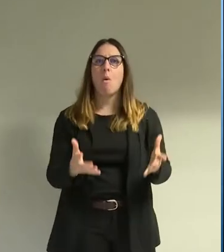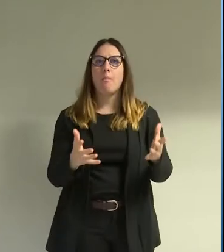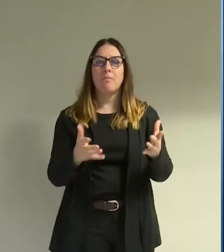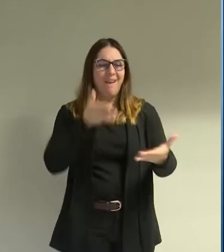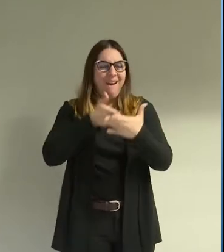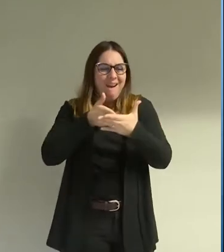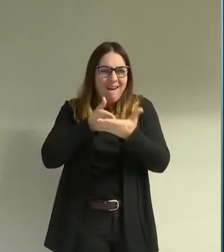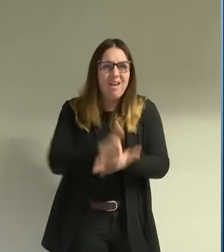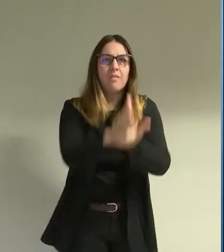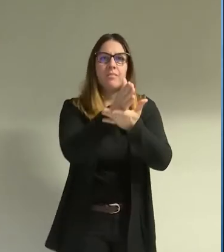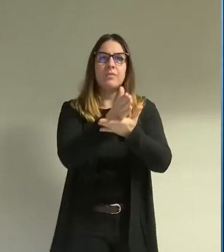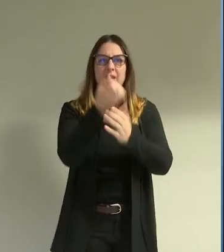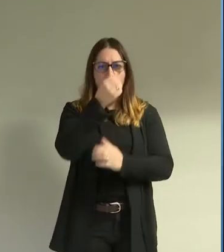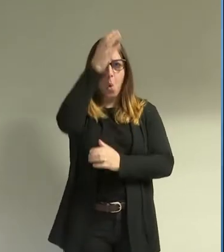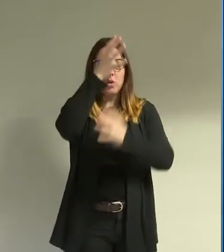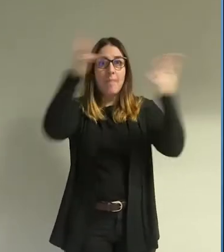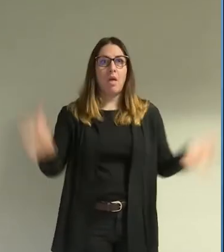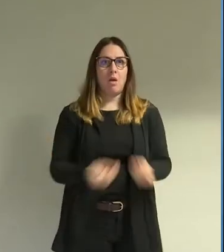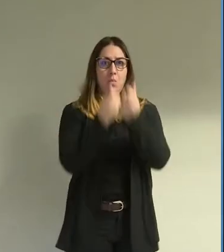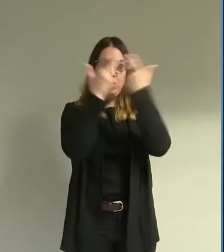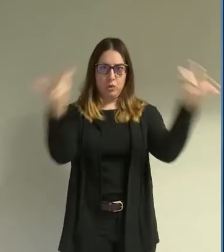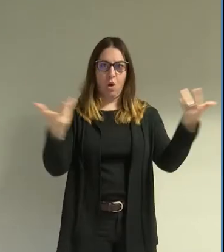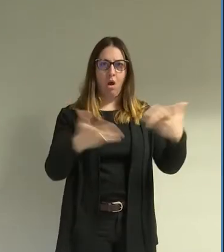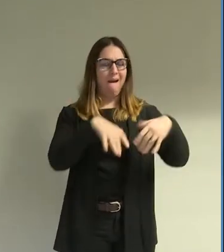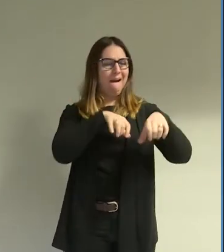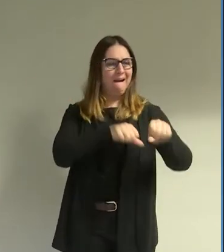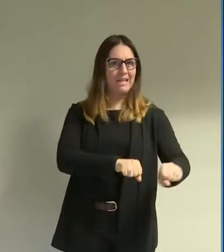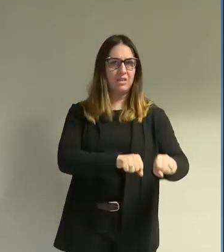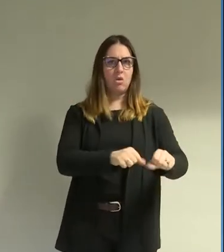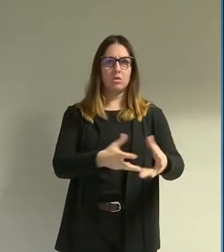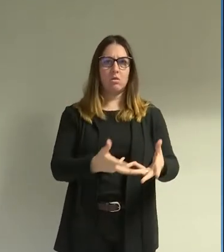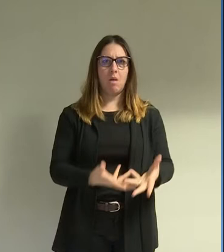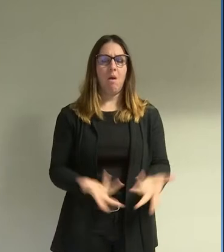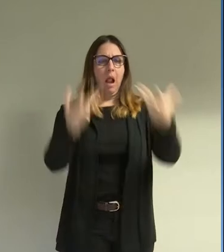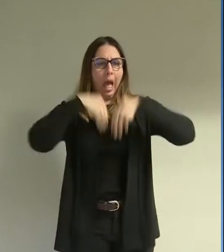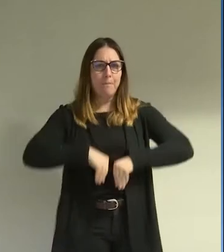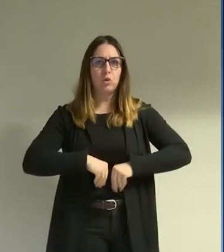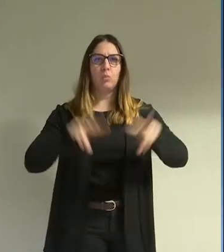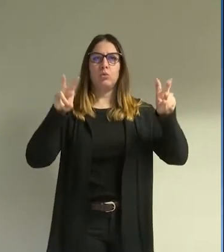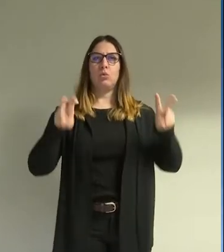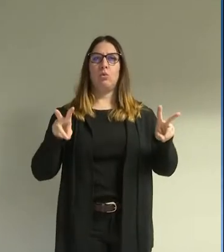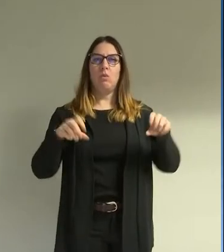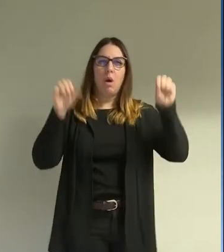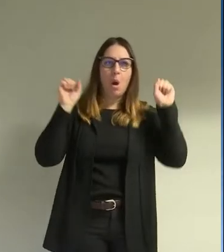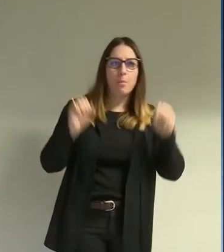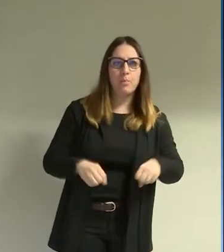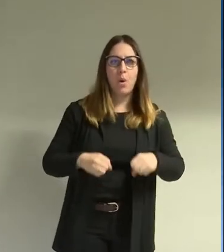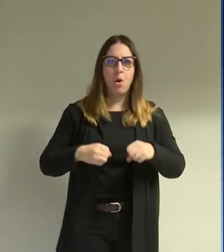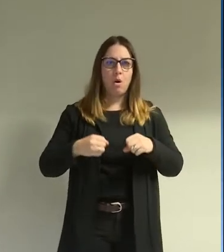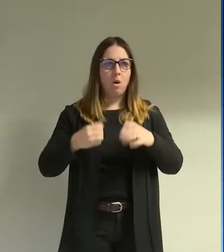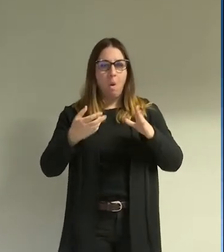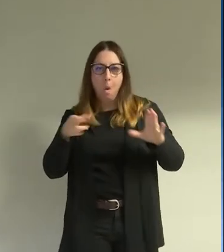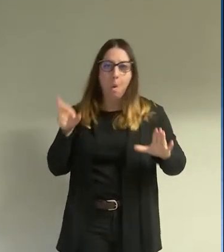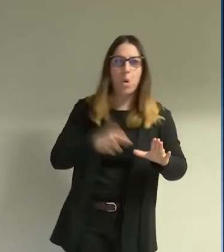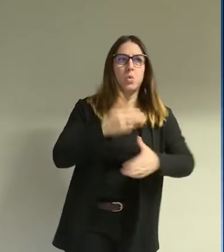de plusieurs notions la notion de résistance la notion d'absorption la notion de capacité à recouvrer et la notion